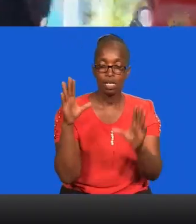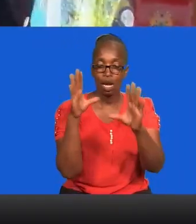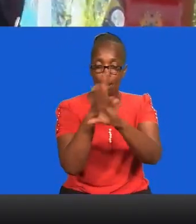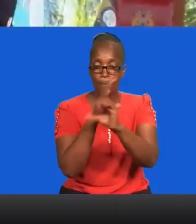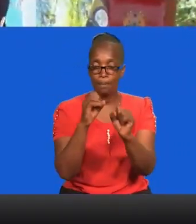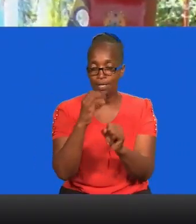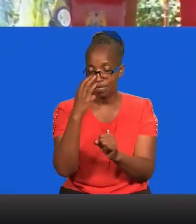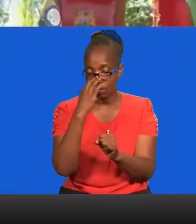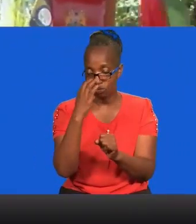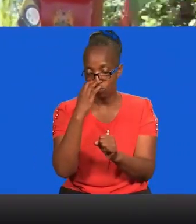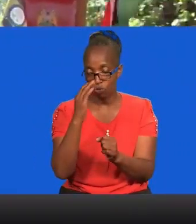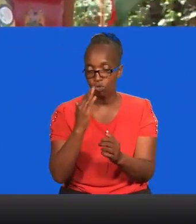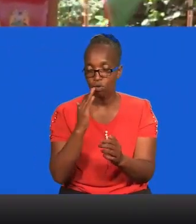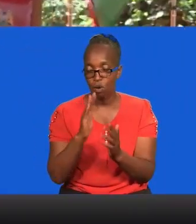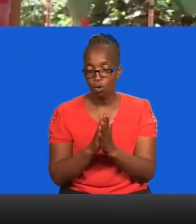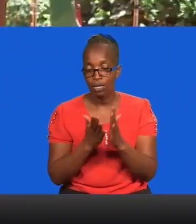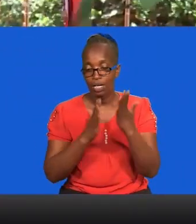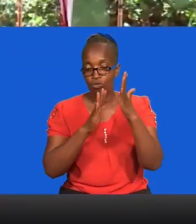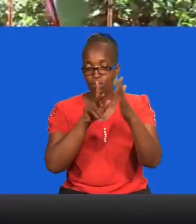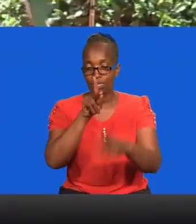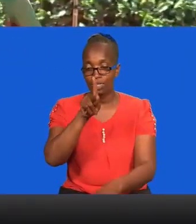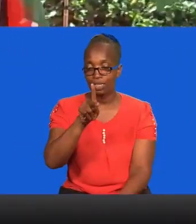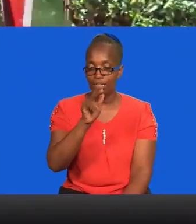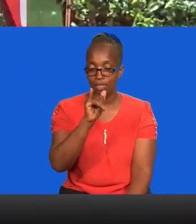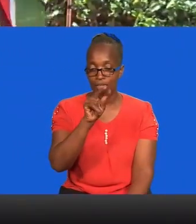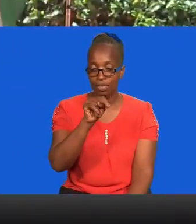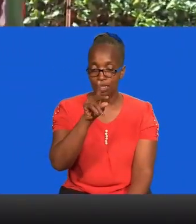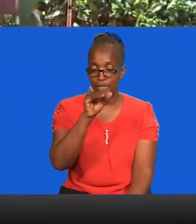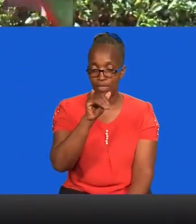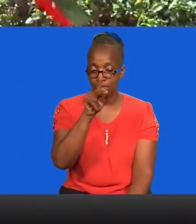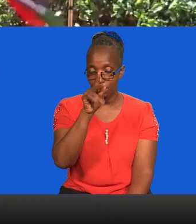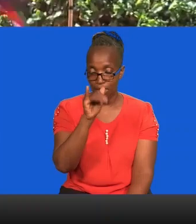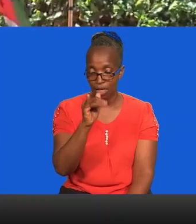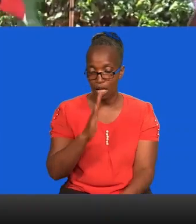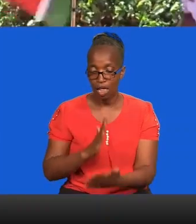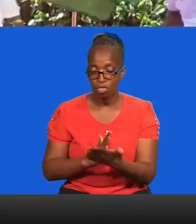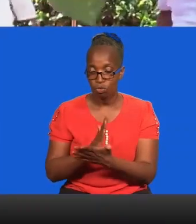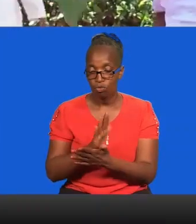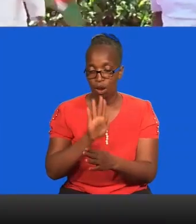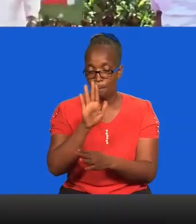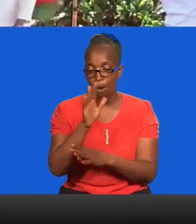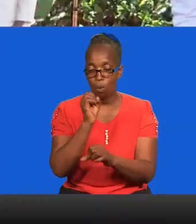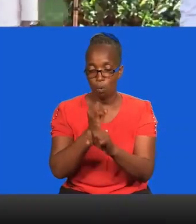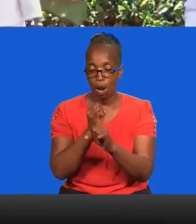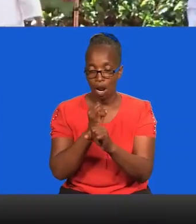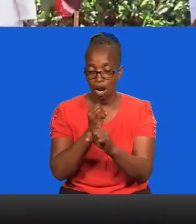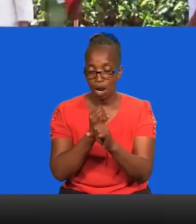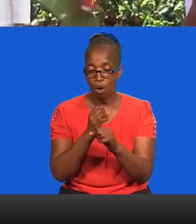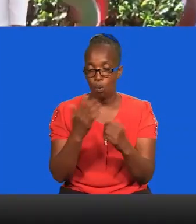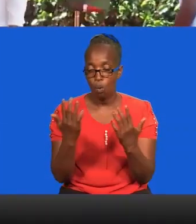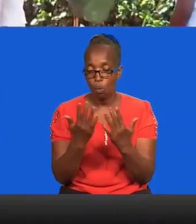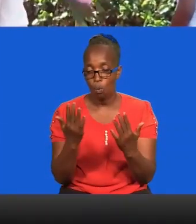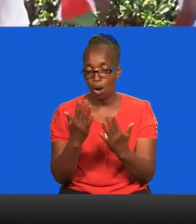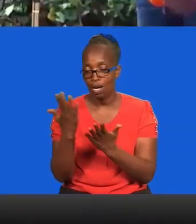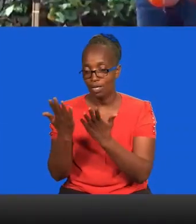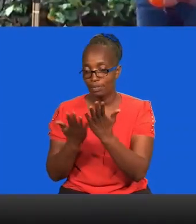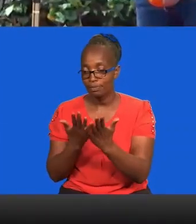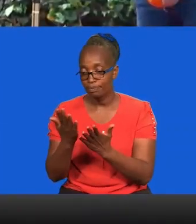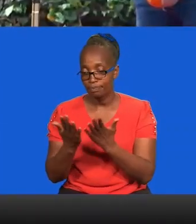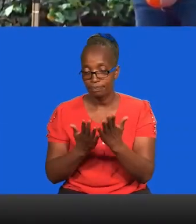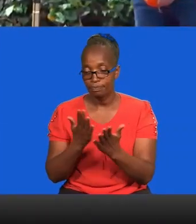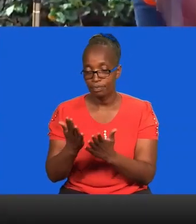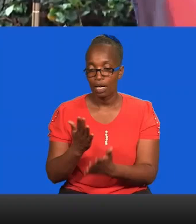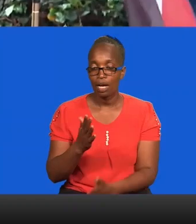William Ruto alimpongeza Kindiki kutokana na utendakazi wake katika wadhifa wa waziri wa usalama wa ndani ambalo amehudumu kwa miaka